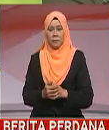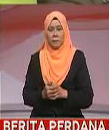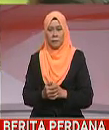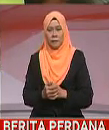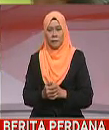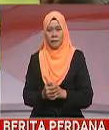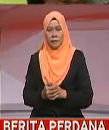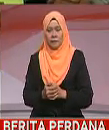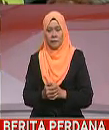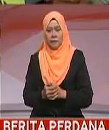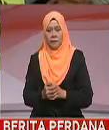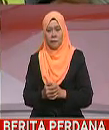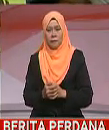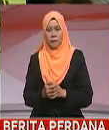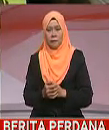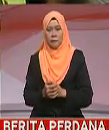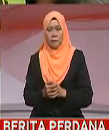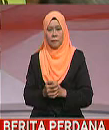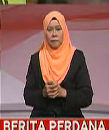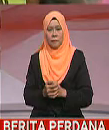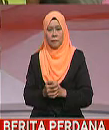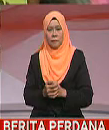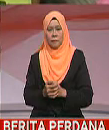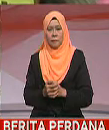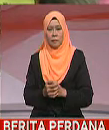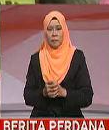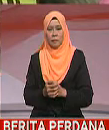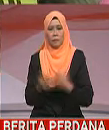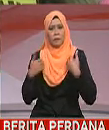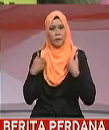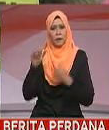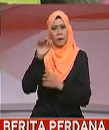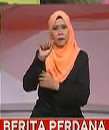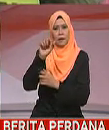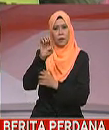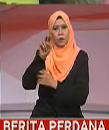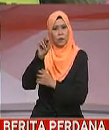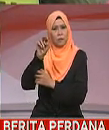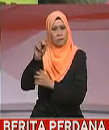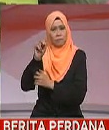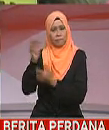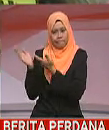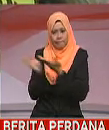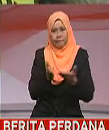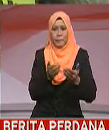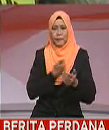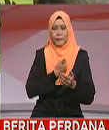utang taunya jalan taunya ijen lah. Jaga itu bawa-bawa naik itu sampai. Depo naik